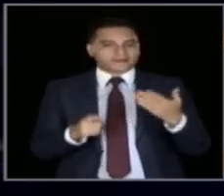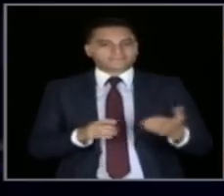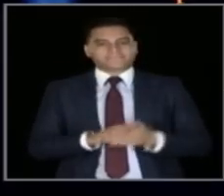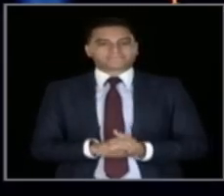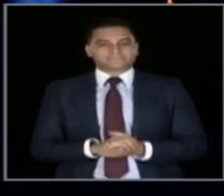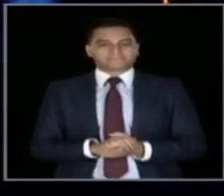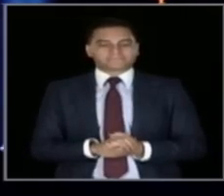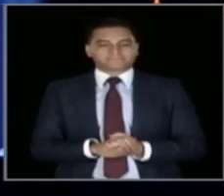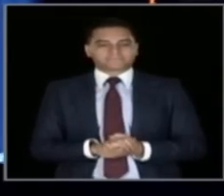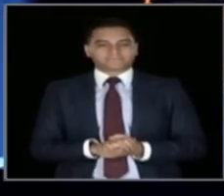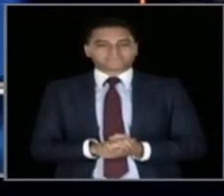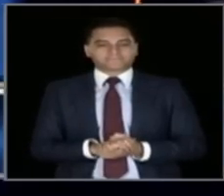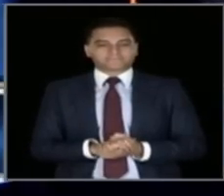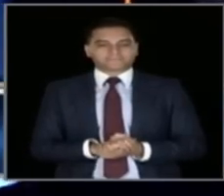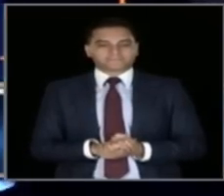والسؤال: